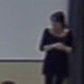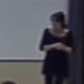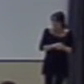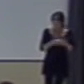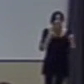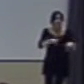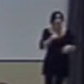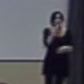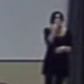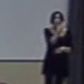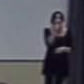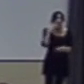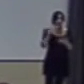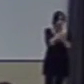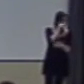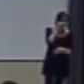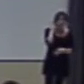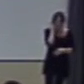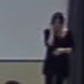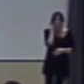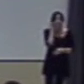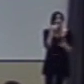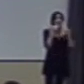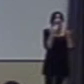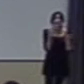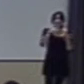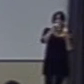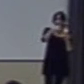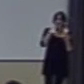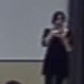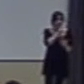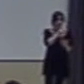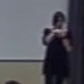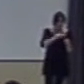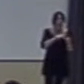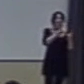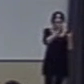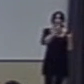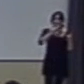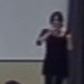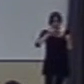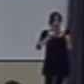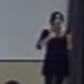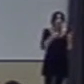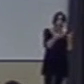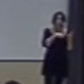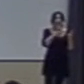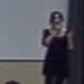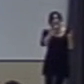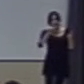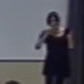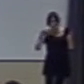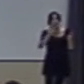Molt bé, molt bona tarda a tots i a totes. Gràcies, Agnès. Gràcies, Carme, Sílvia, Jordi i Edu, per acceptar participar en